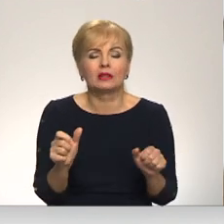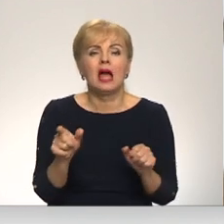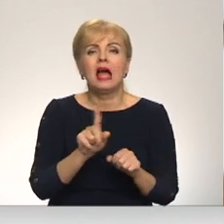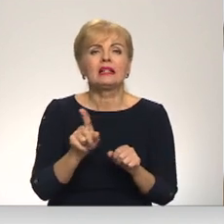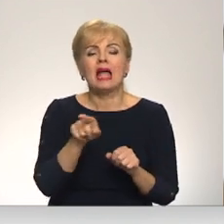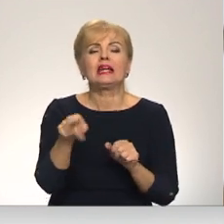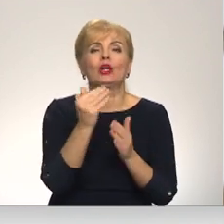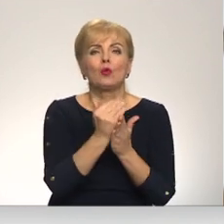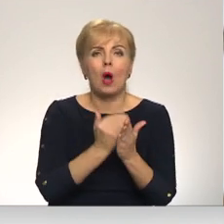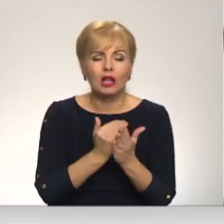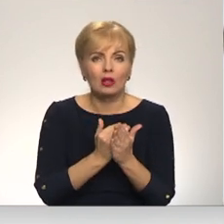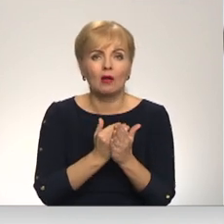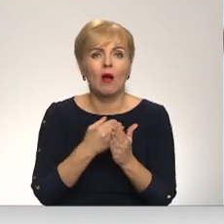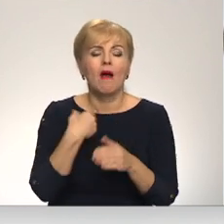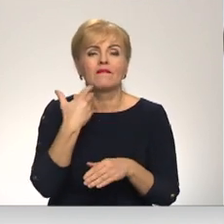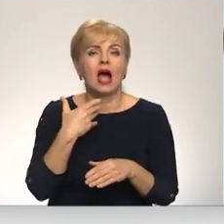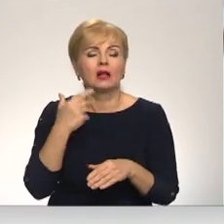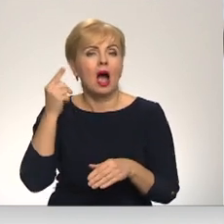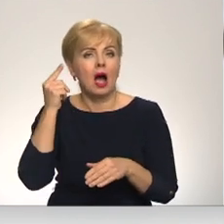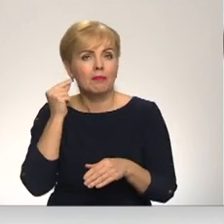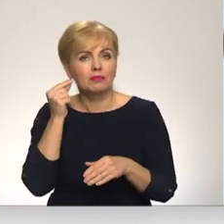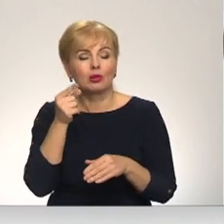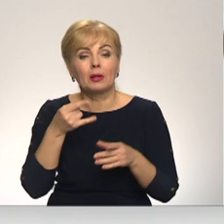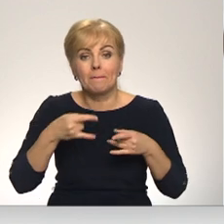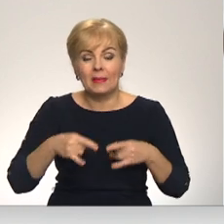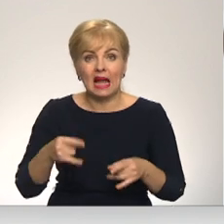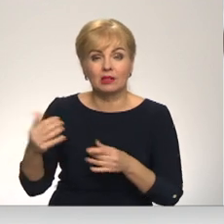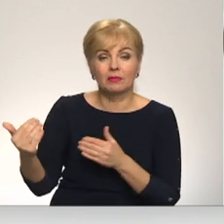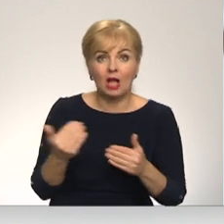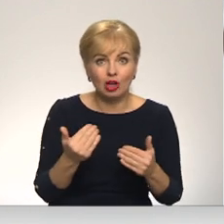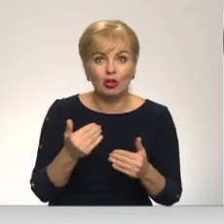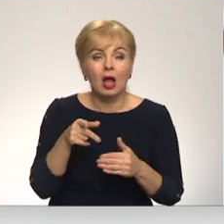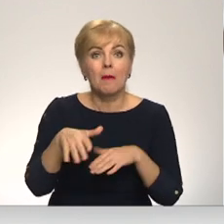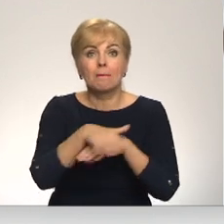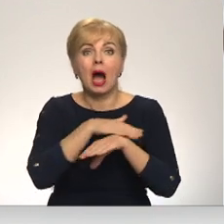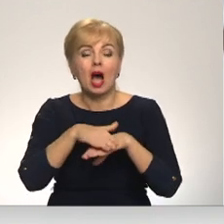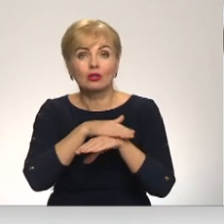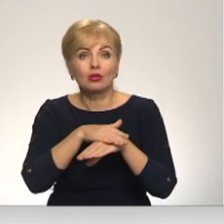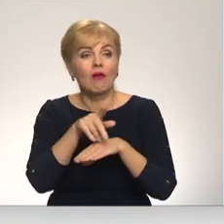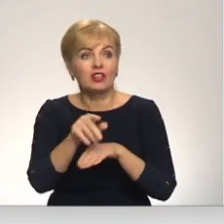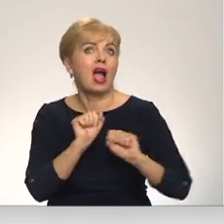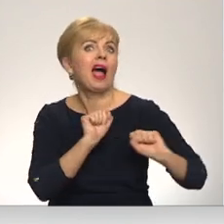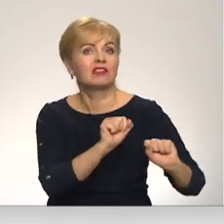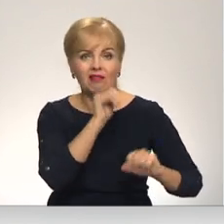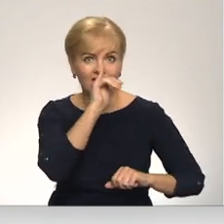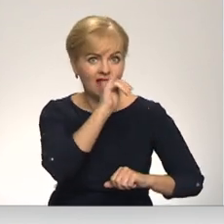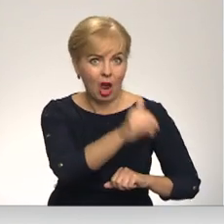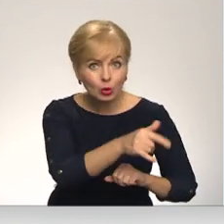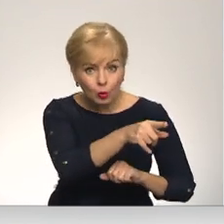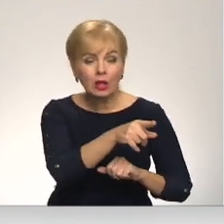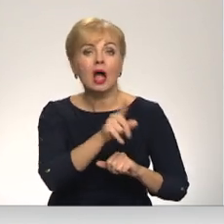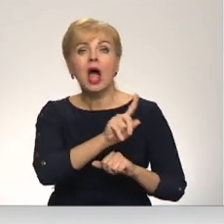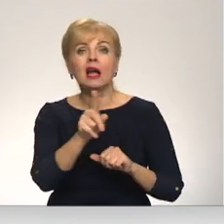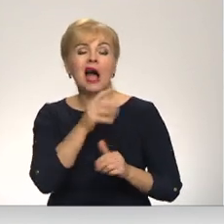Tāpēc ir tie noteikumi, ka ir jāapzīmē mazais piedzimušais teļš, bet tas bars jau to teļu aizsargā. Taurgovju uzturētāji